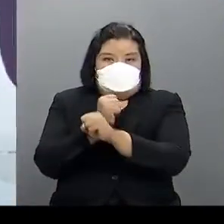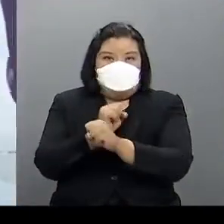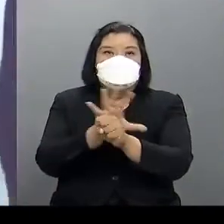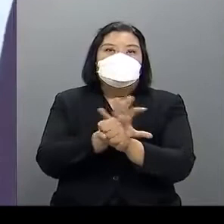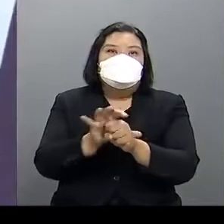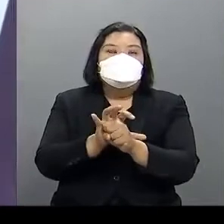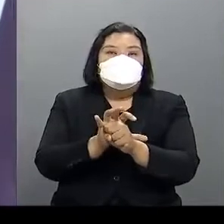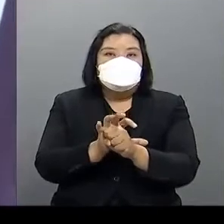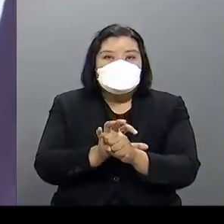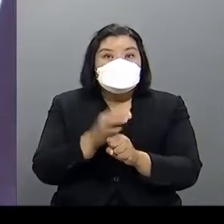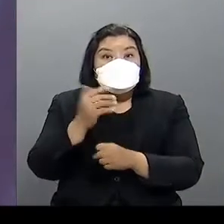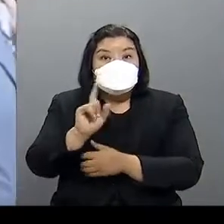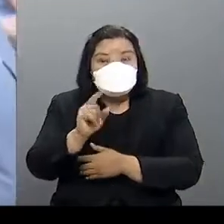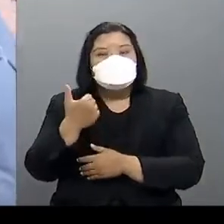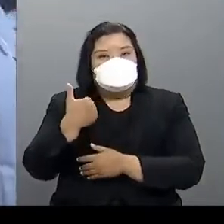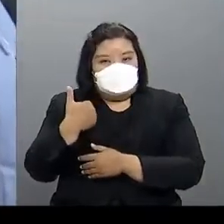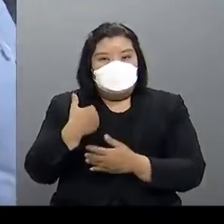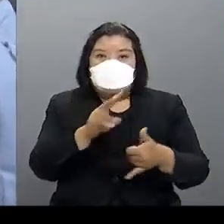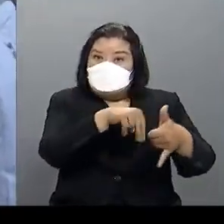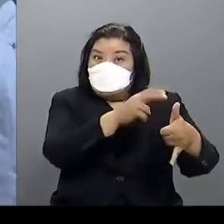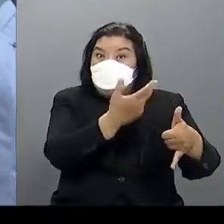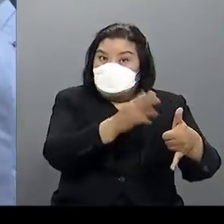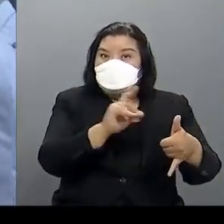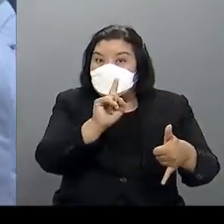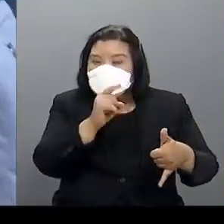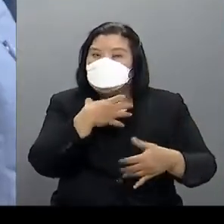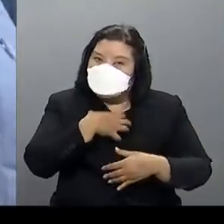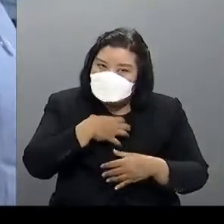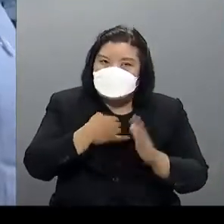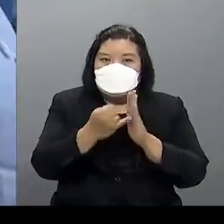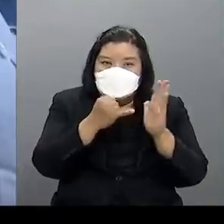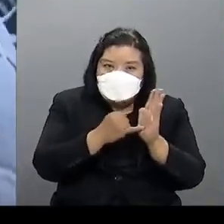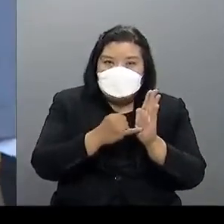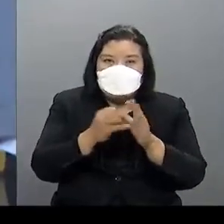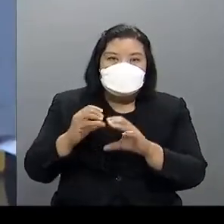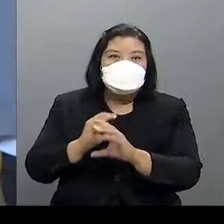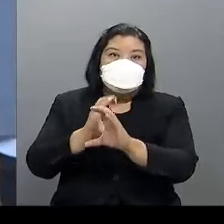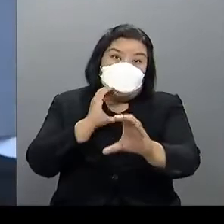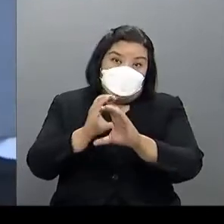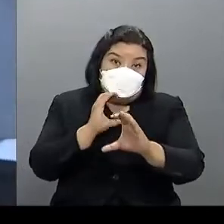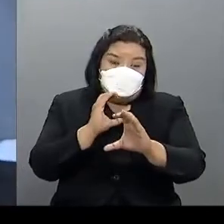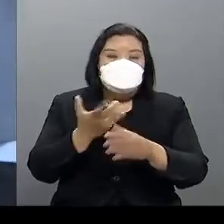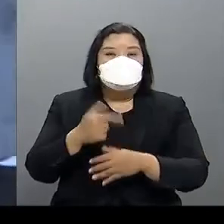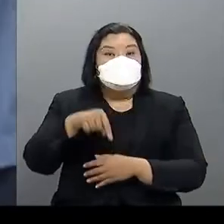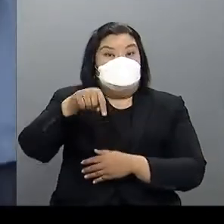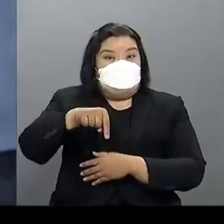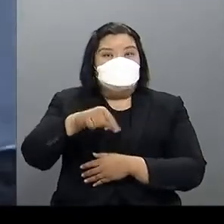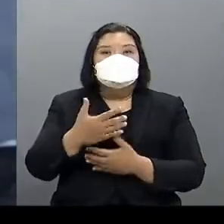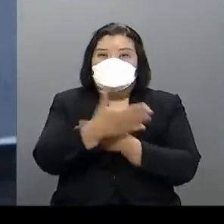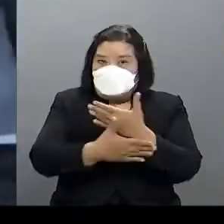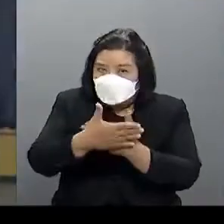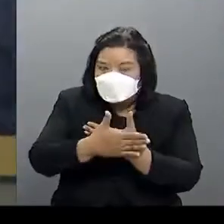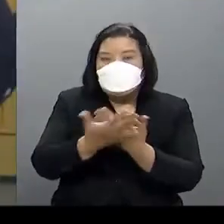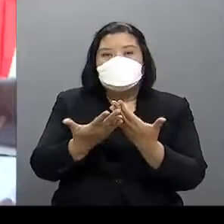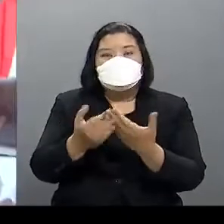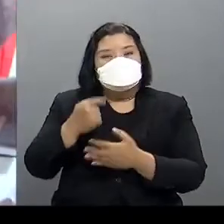ากการตรวจหาเชื้อโควิด -19 ผู้ที่เดินทางมาจากพื้นที่เสี่ยงบริเวณสถานีขนส่งโดยสารสถานีรถไฟโดยเร่งศึกษาระเบียบ